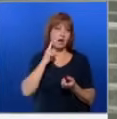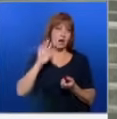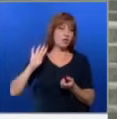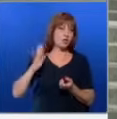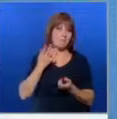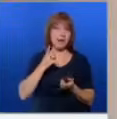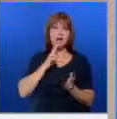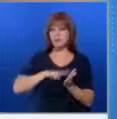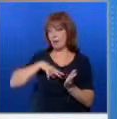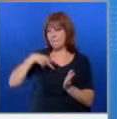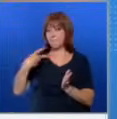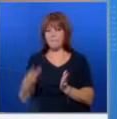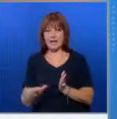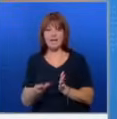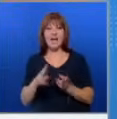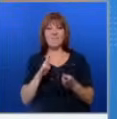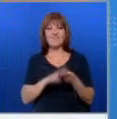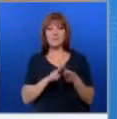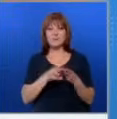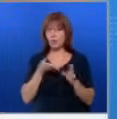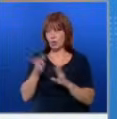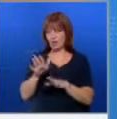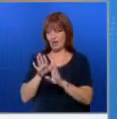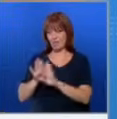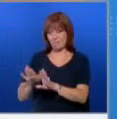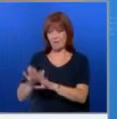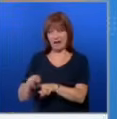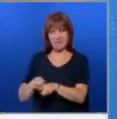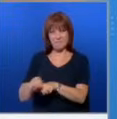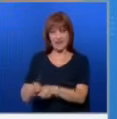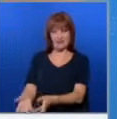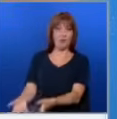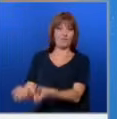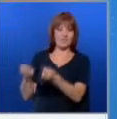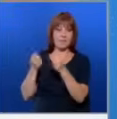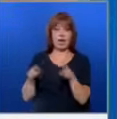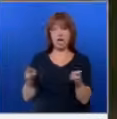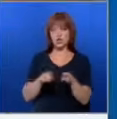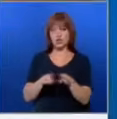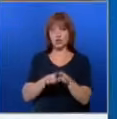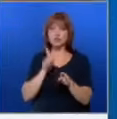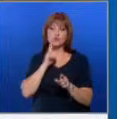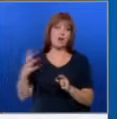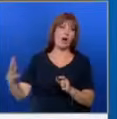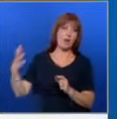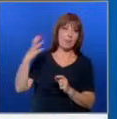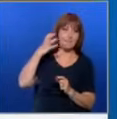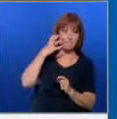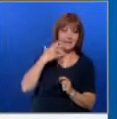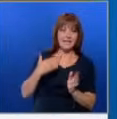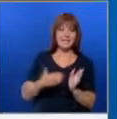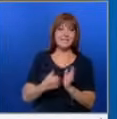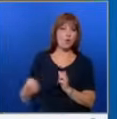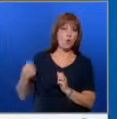Аз падам на земята. Тогава Владимир отива да помогне на приятеля си да стане, но в същото време също е нападнат по думите му от охранителя. Заради